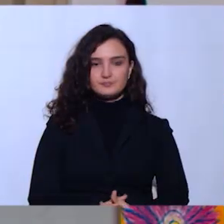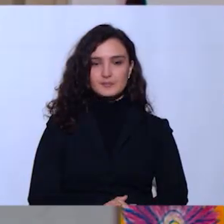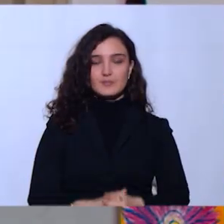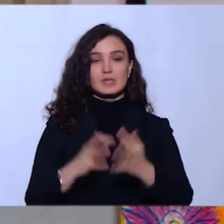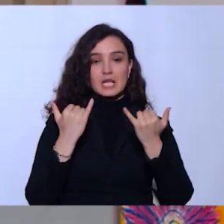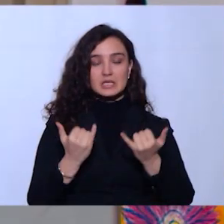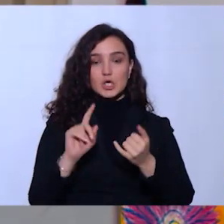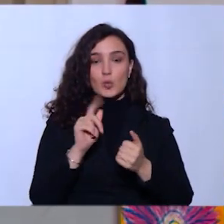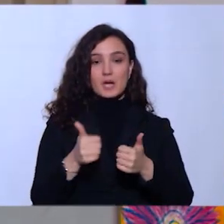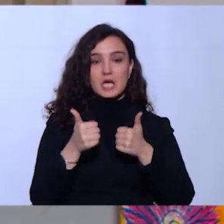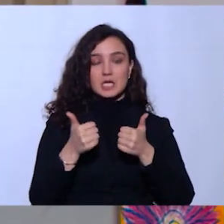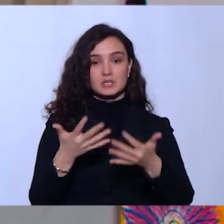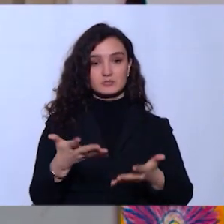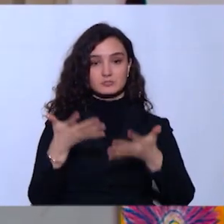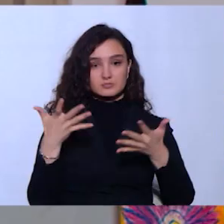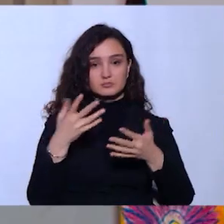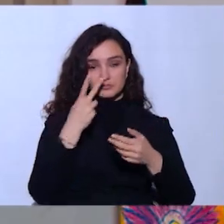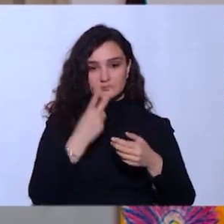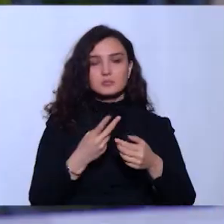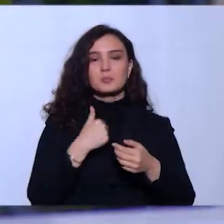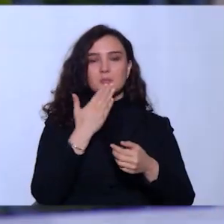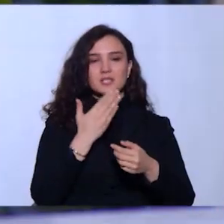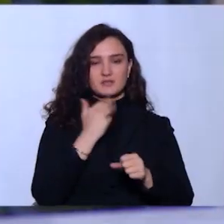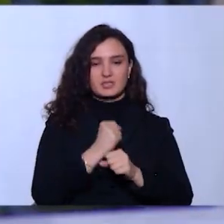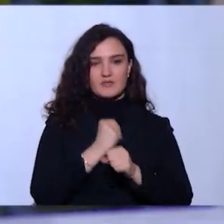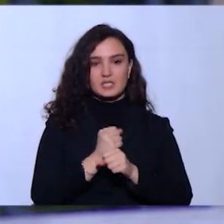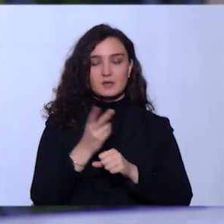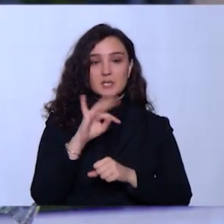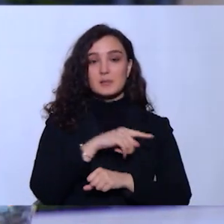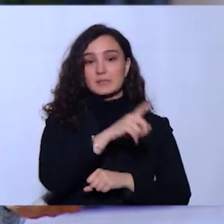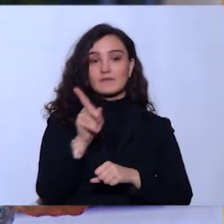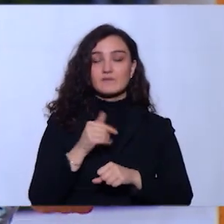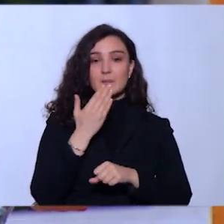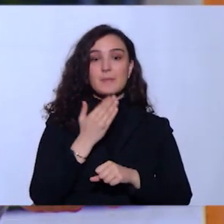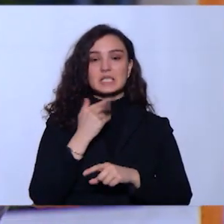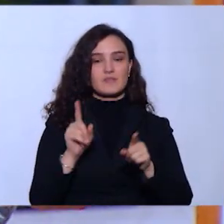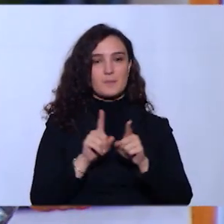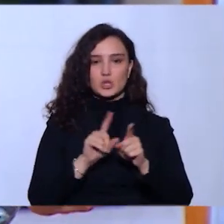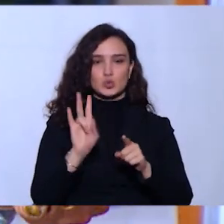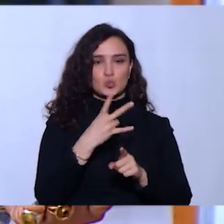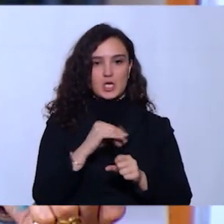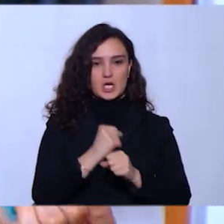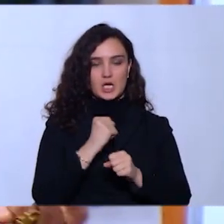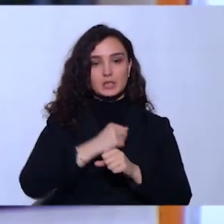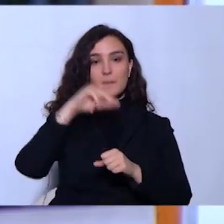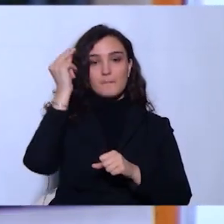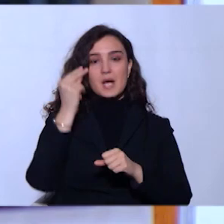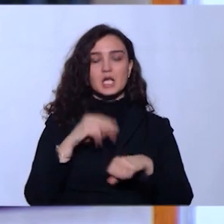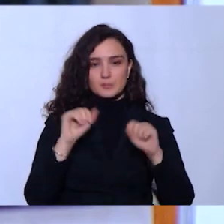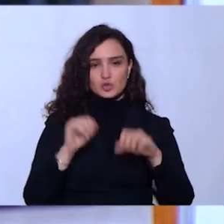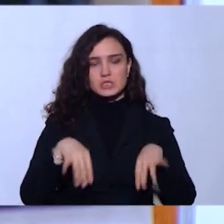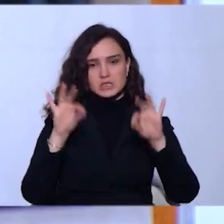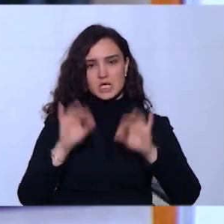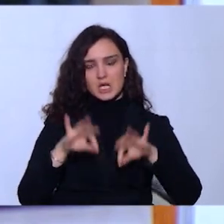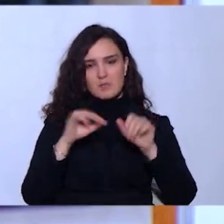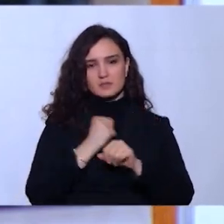ეხლა რო კარგად გამოჩნდეს, მე ამას მარკერით გავაკეთებ, მაგრამ თქვენ მარკერით მაინდამაინც ნუ გააკეთეთ. ფანქრებით შეგიძლიათ და საღებავთ,